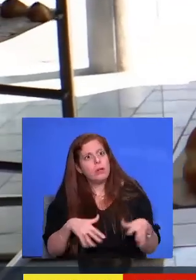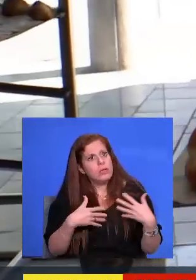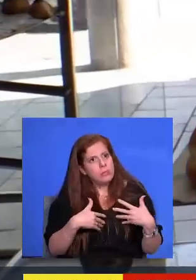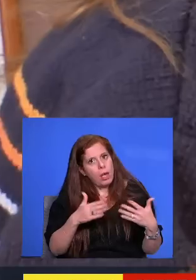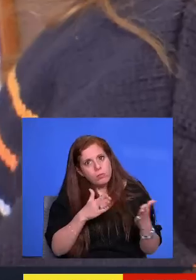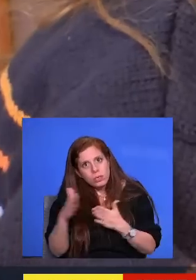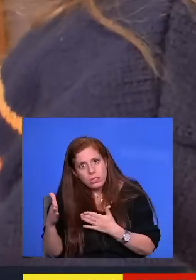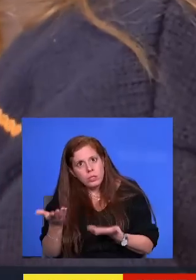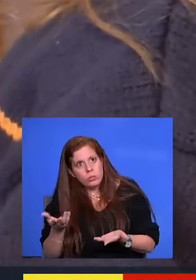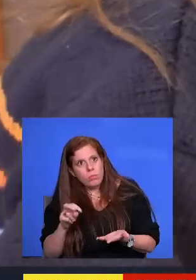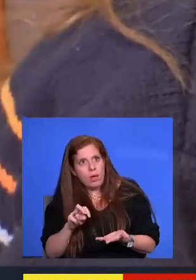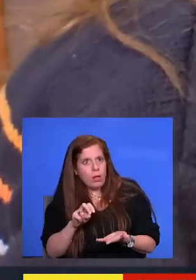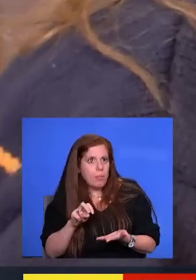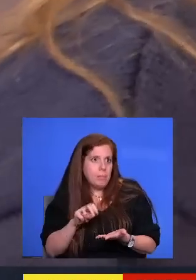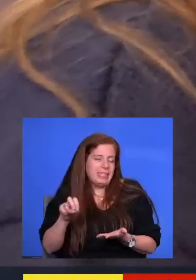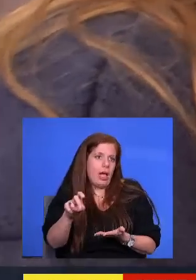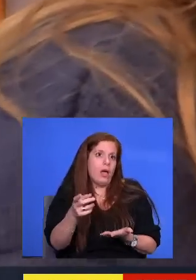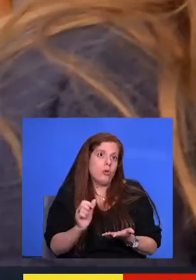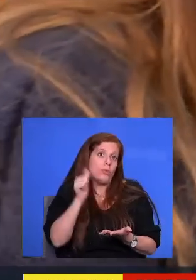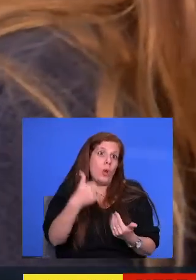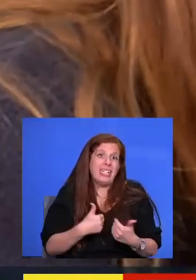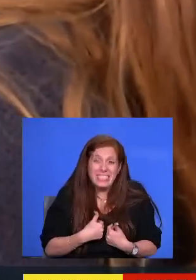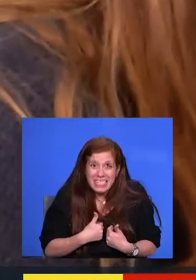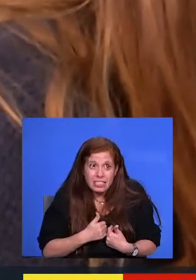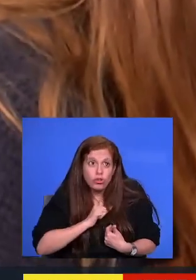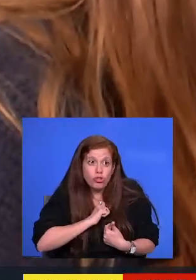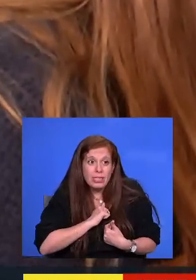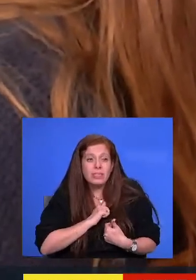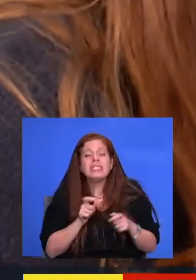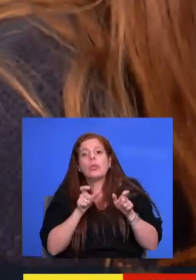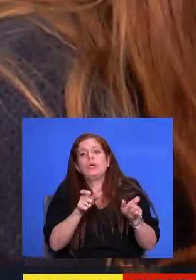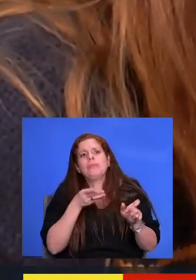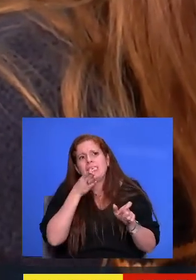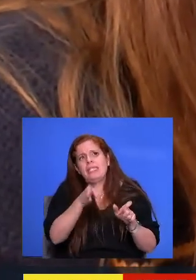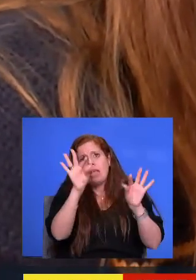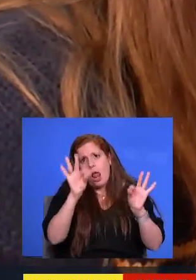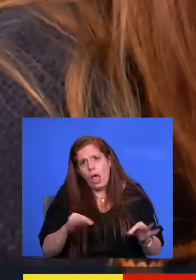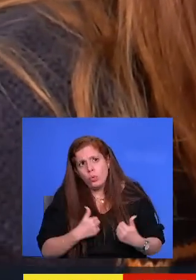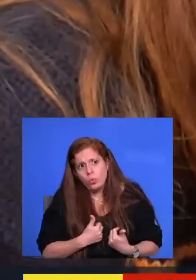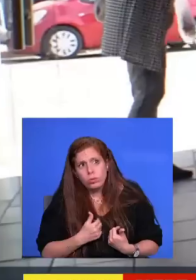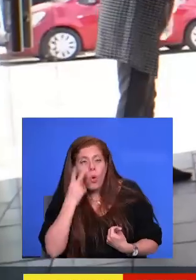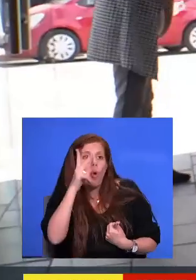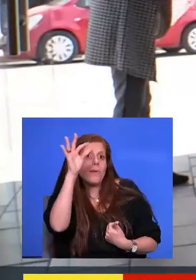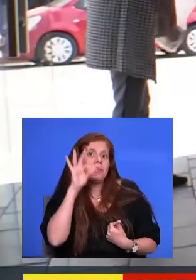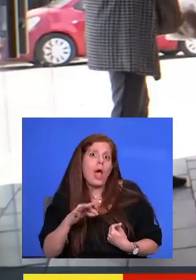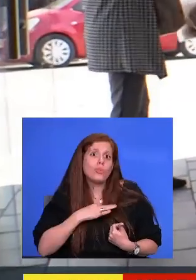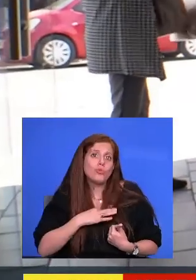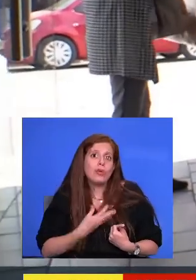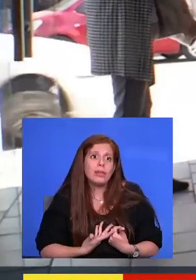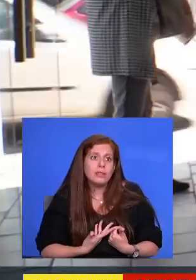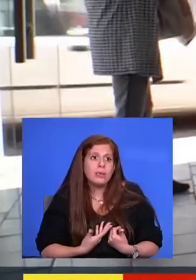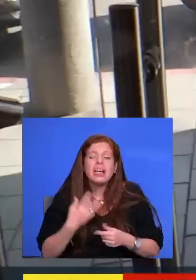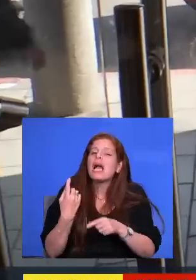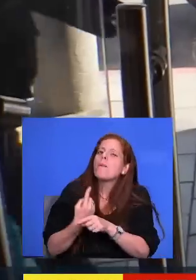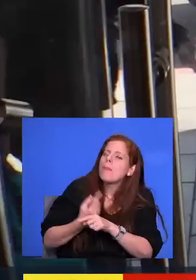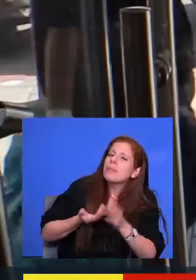קצת מהמדרכה. כי קודם כל, אצלי אישית זה חוסם כניסה לחנות. לא רואים את החנות בכלל. כמה פעמים יצא לכם